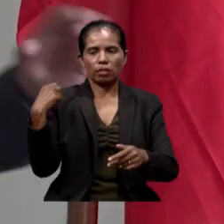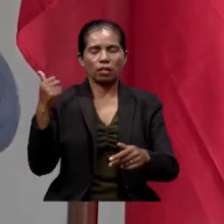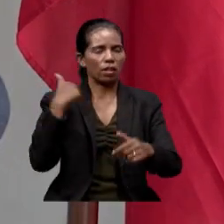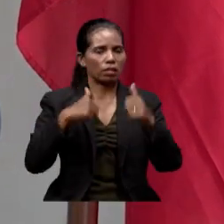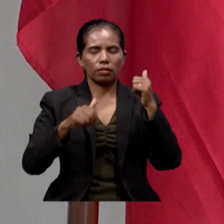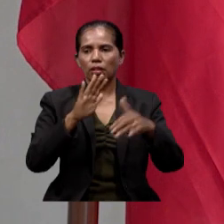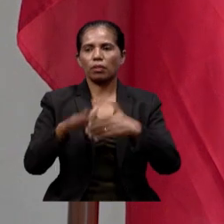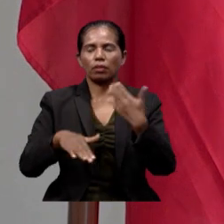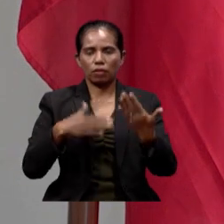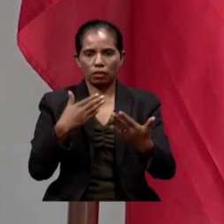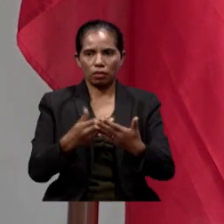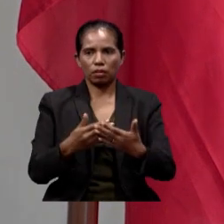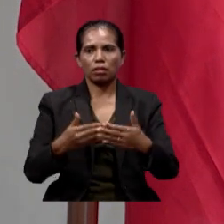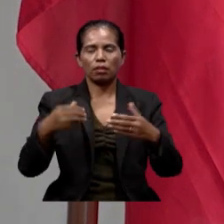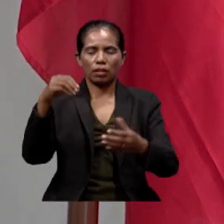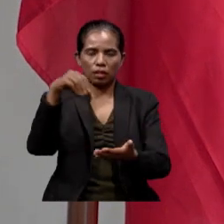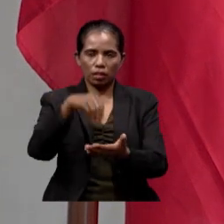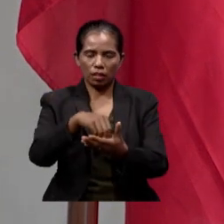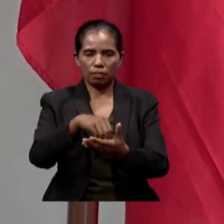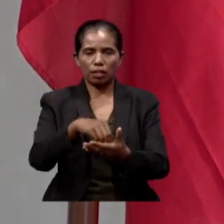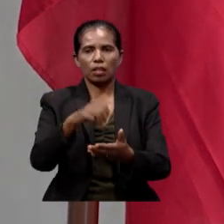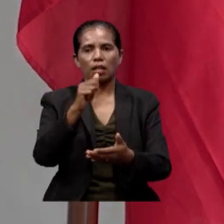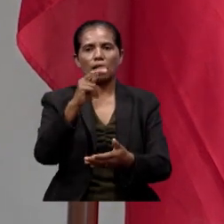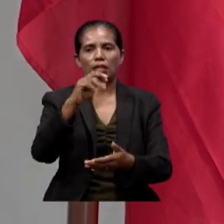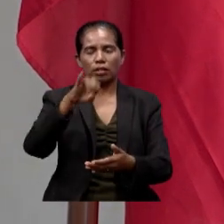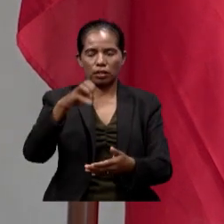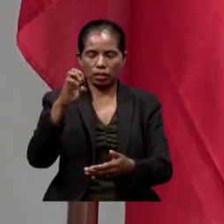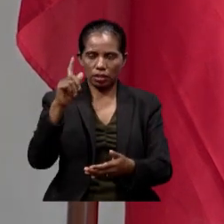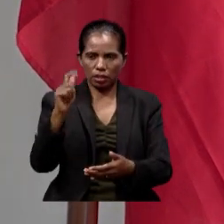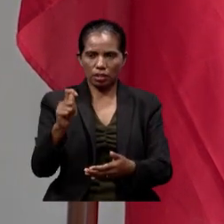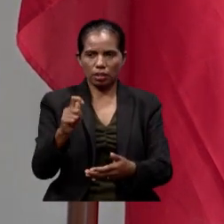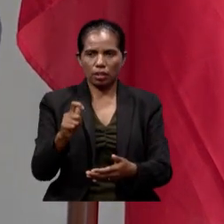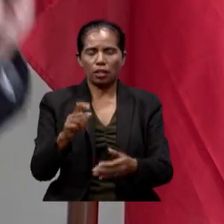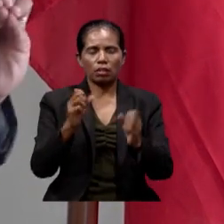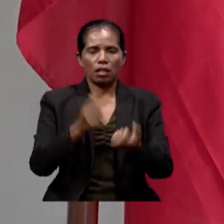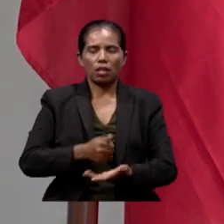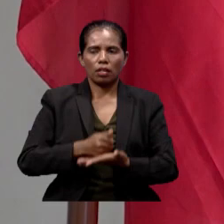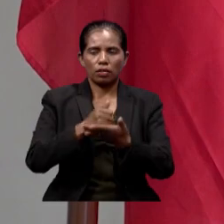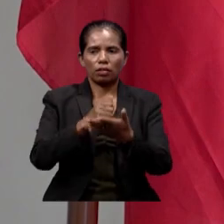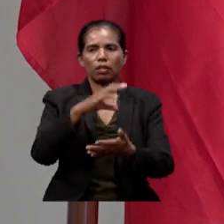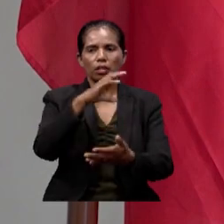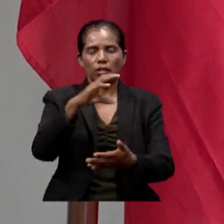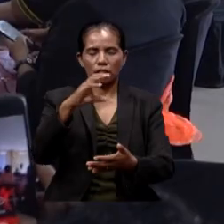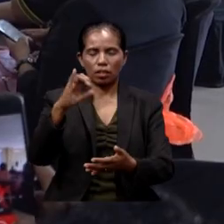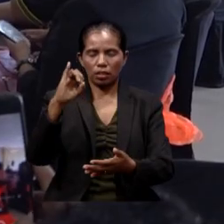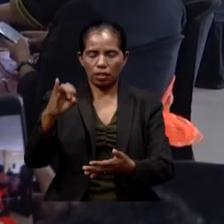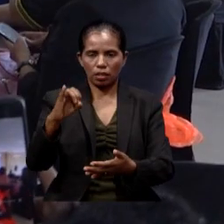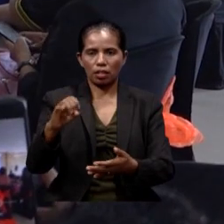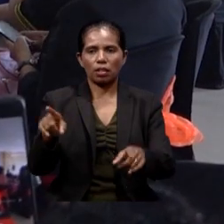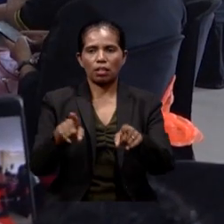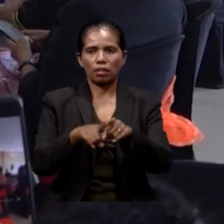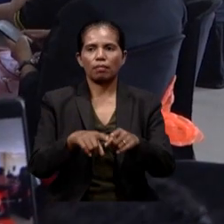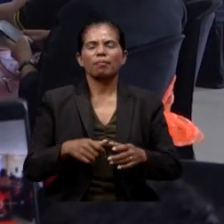itu delta mahanjet. Aturian substitui sisi makan jen.